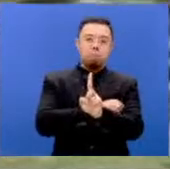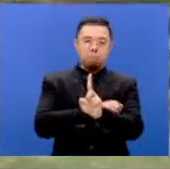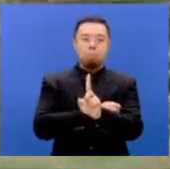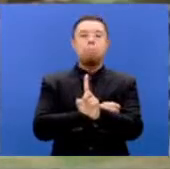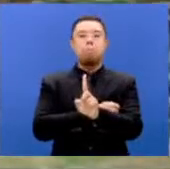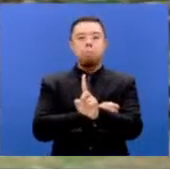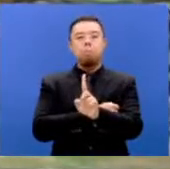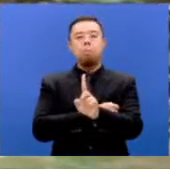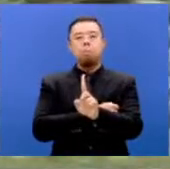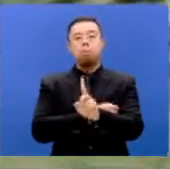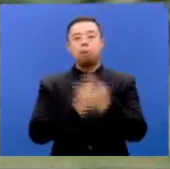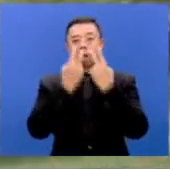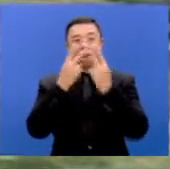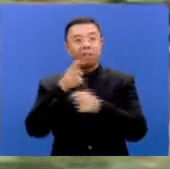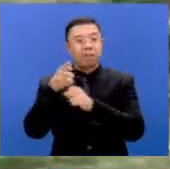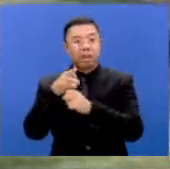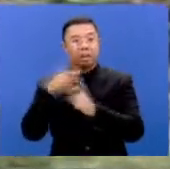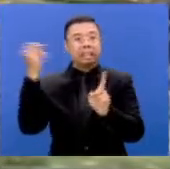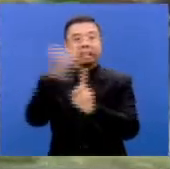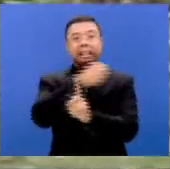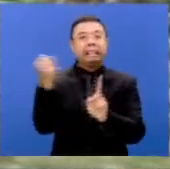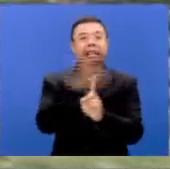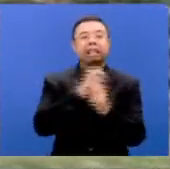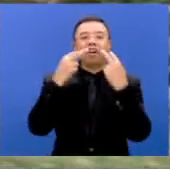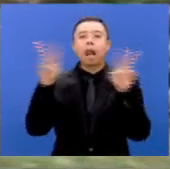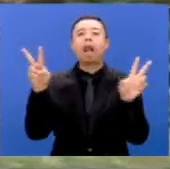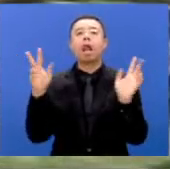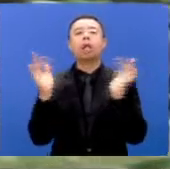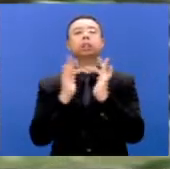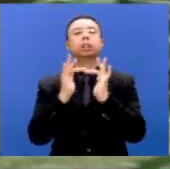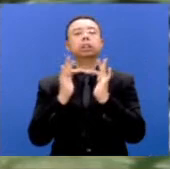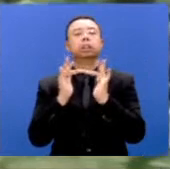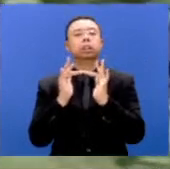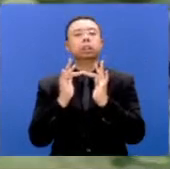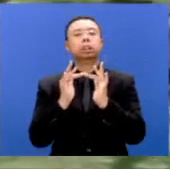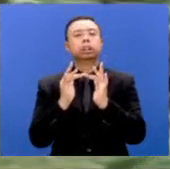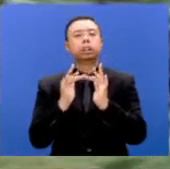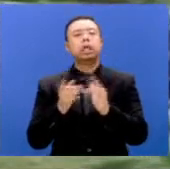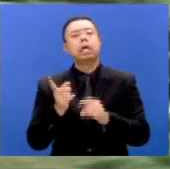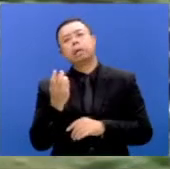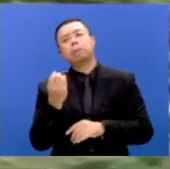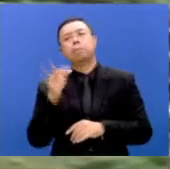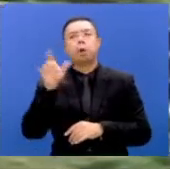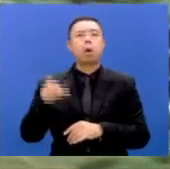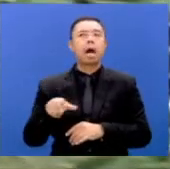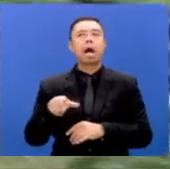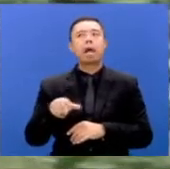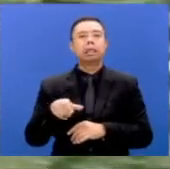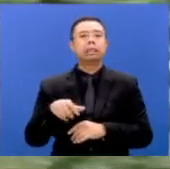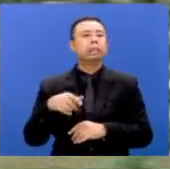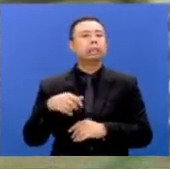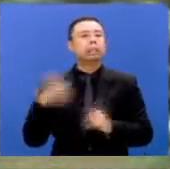korban rekaman video penganiayaan ini menjadi viral di media sosial nampak beberapa orang pelajar menganiaya